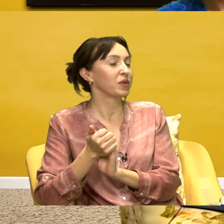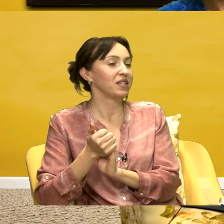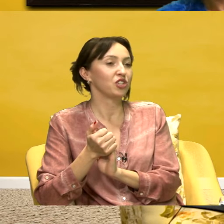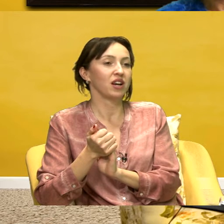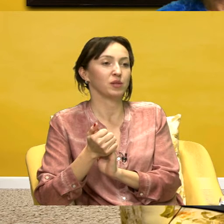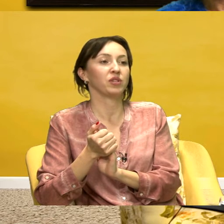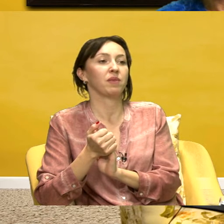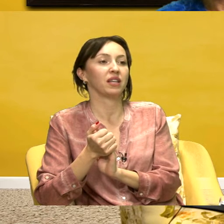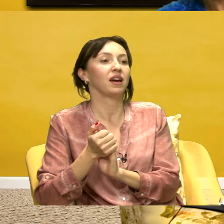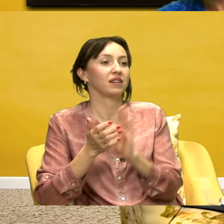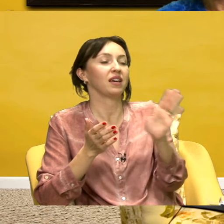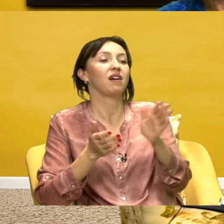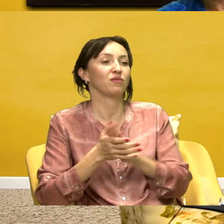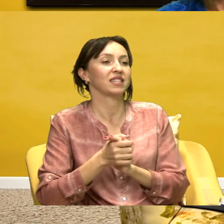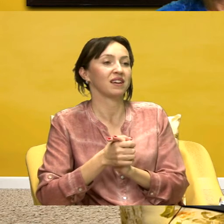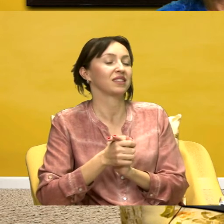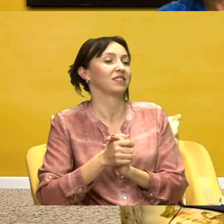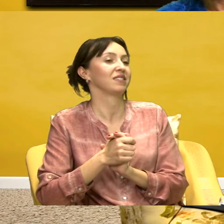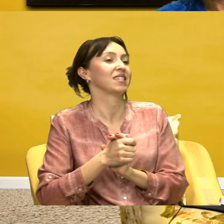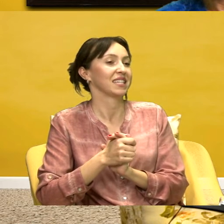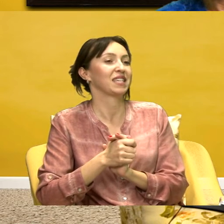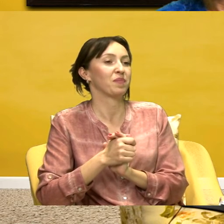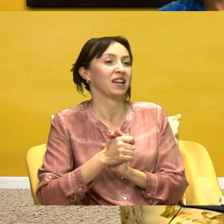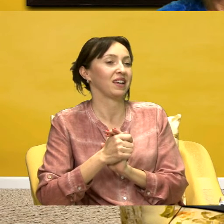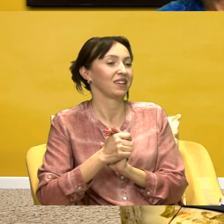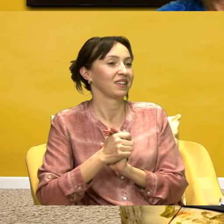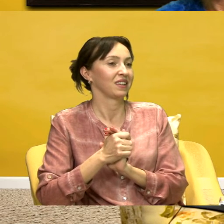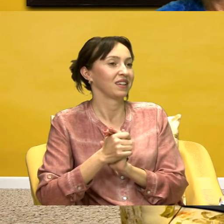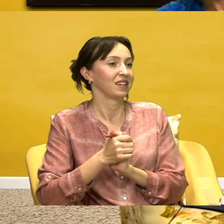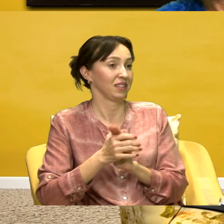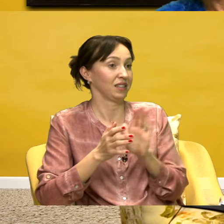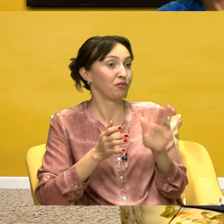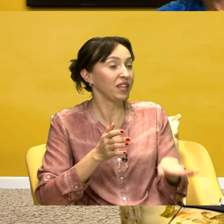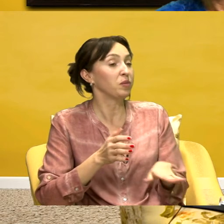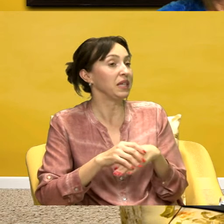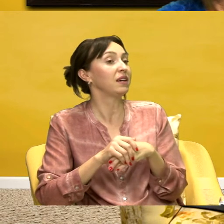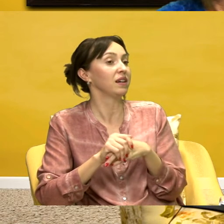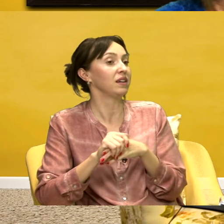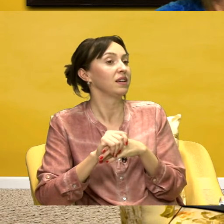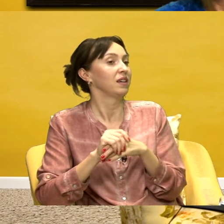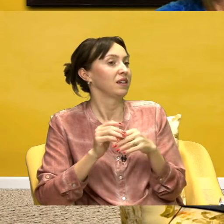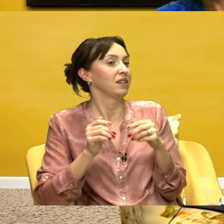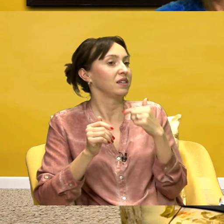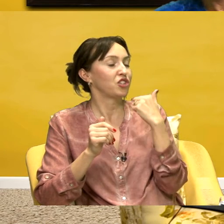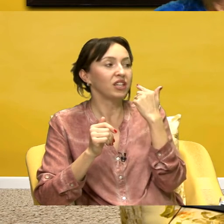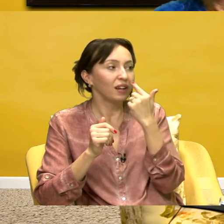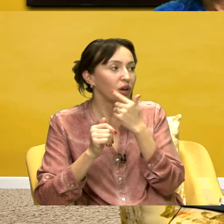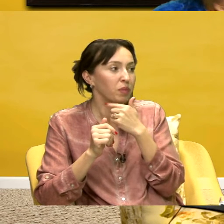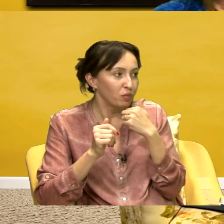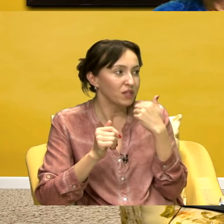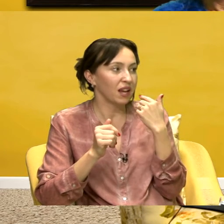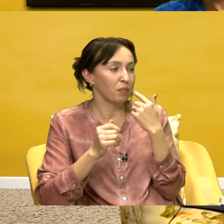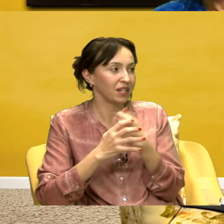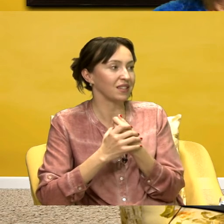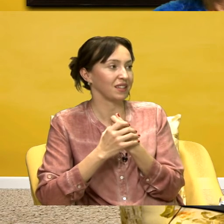La 19 ani, spune Maria că ea a învățat semnele. Fiind mică, citea